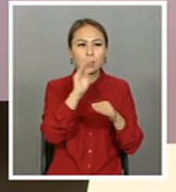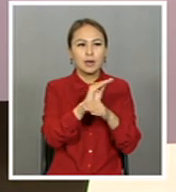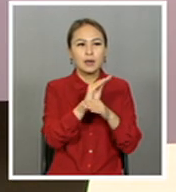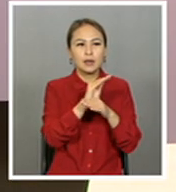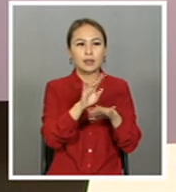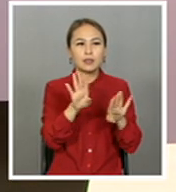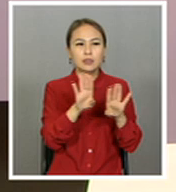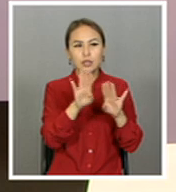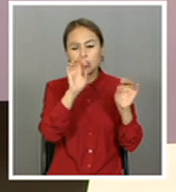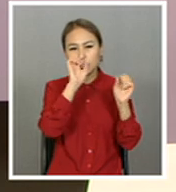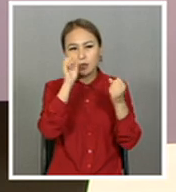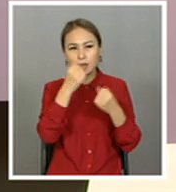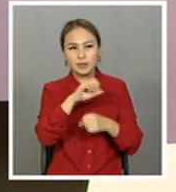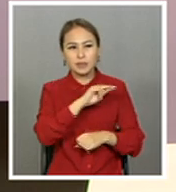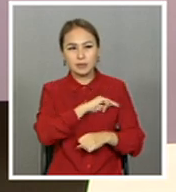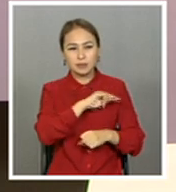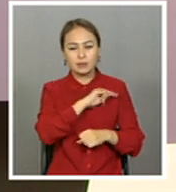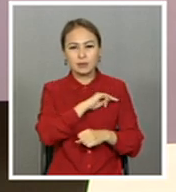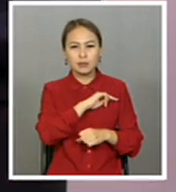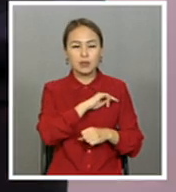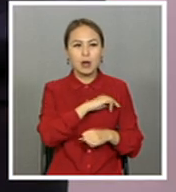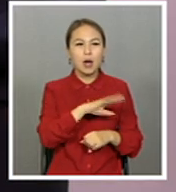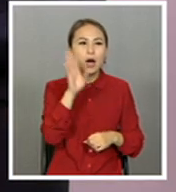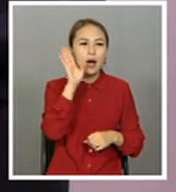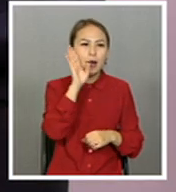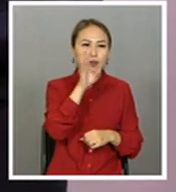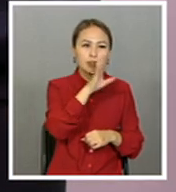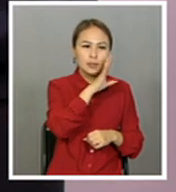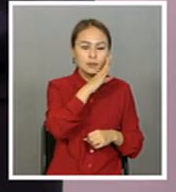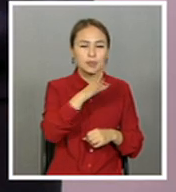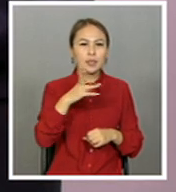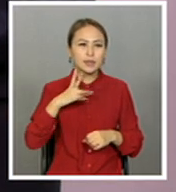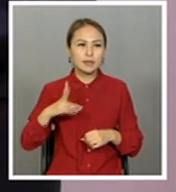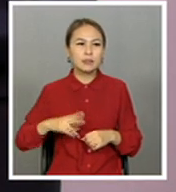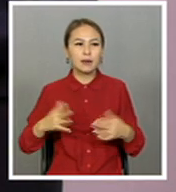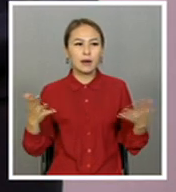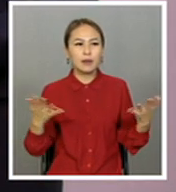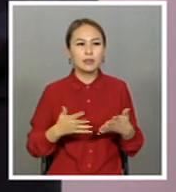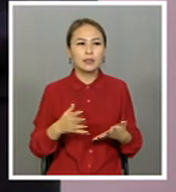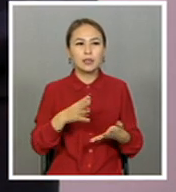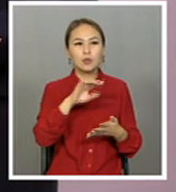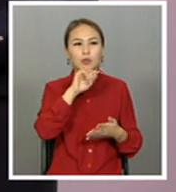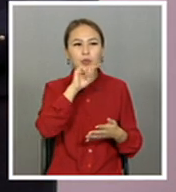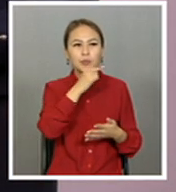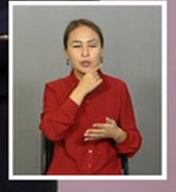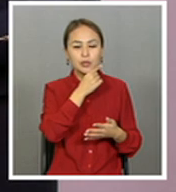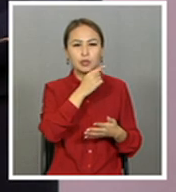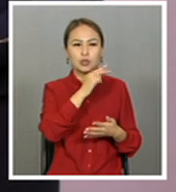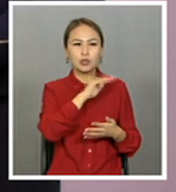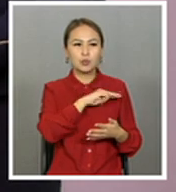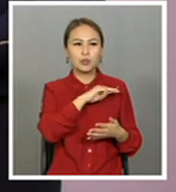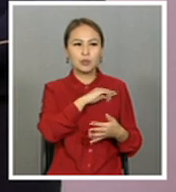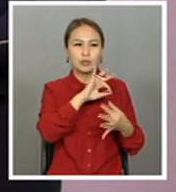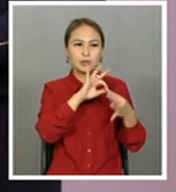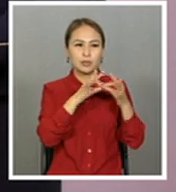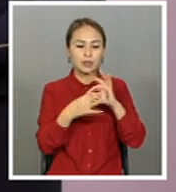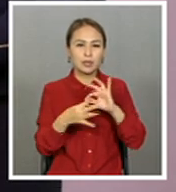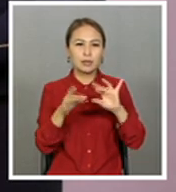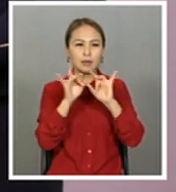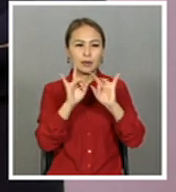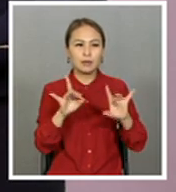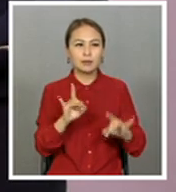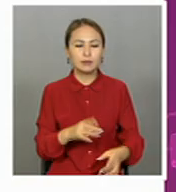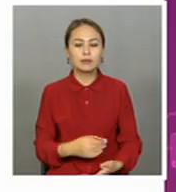және қайсысы жылдам жұмыс істейді. Анасы мен қызы қандай өнімділікпен жұмыс